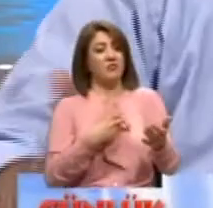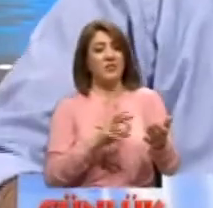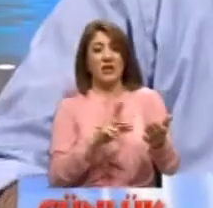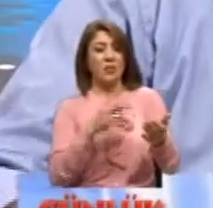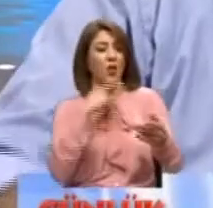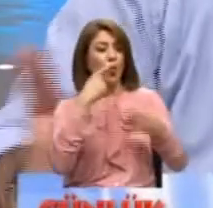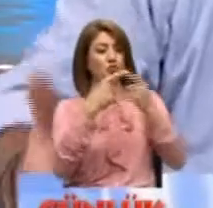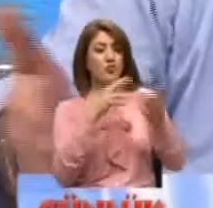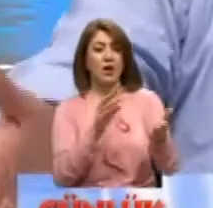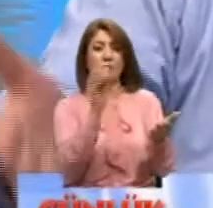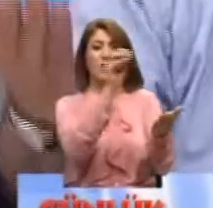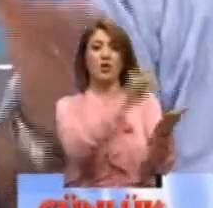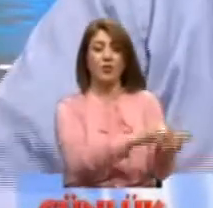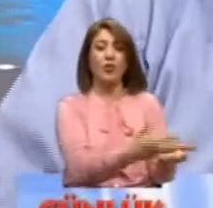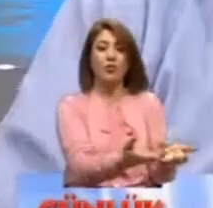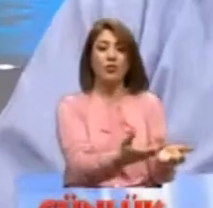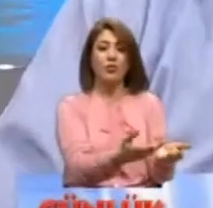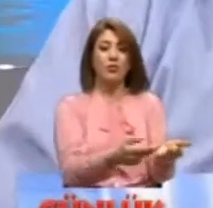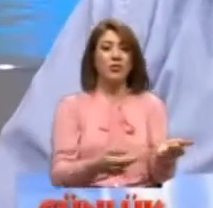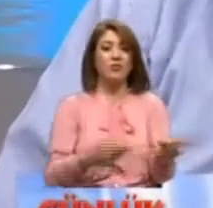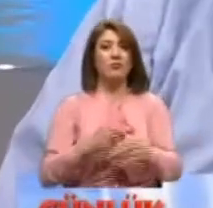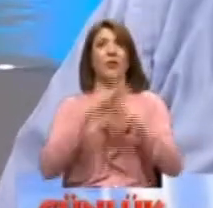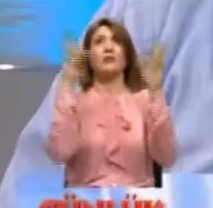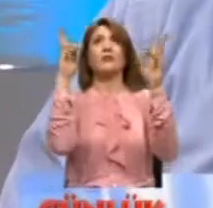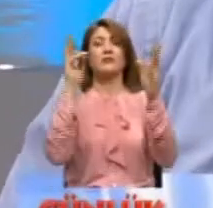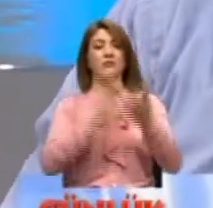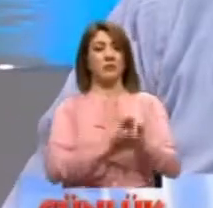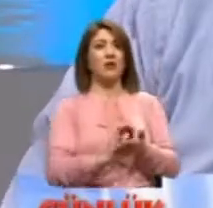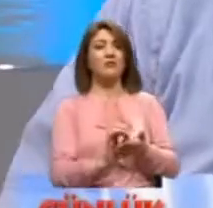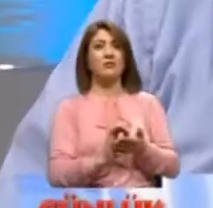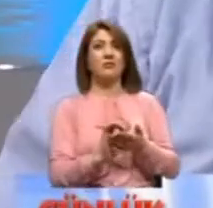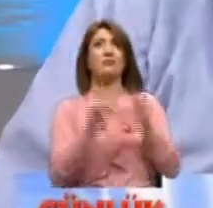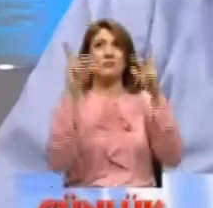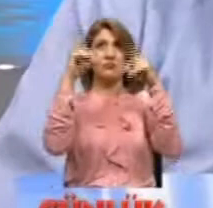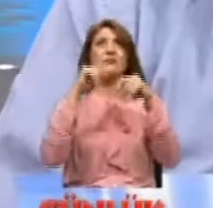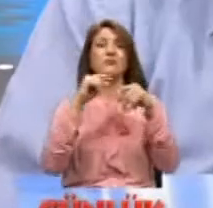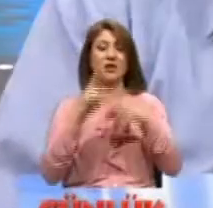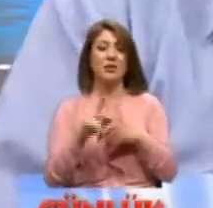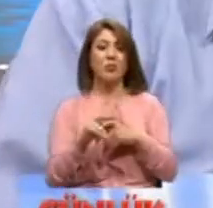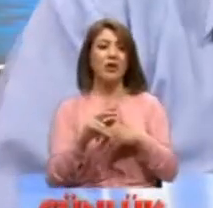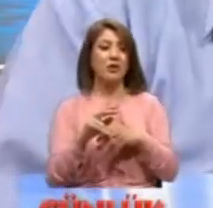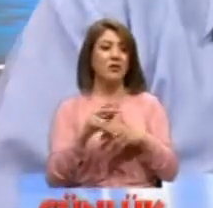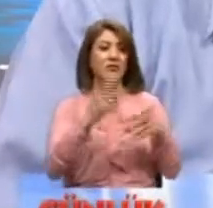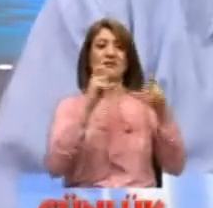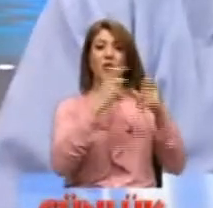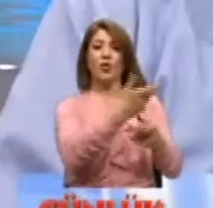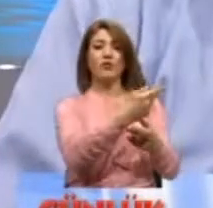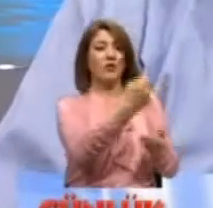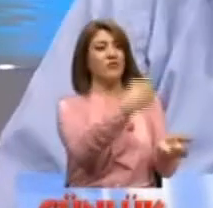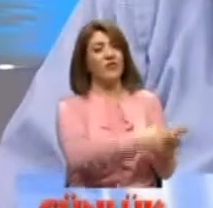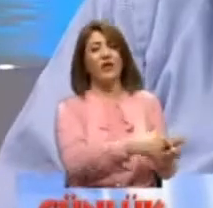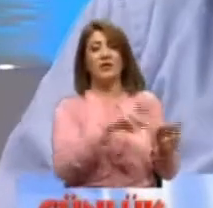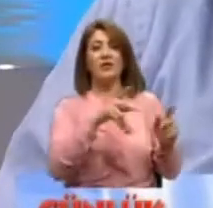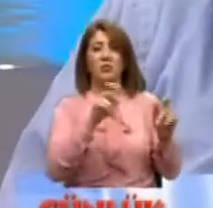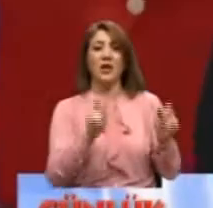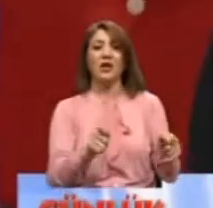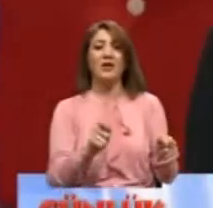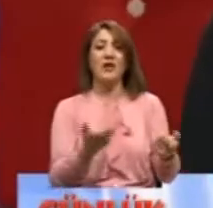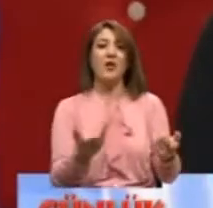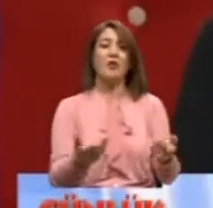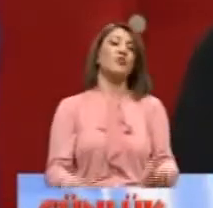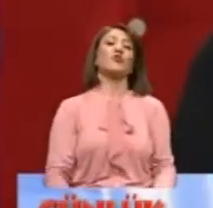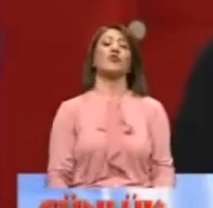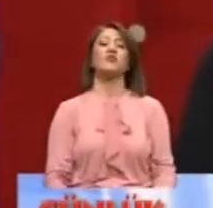kaskoda. Ama gerçekten de köpek dirilip yazmış ölmüş olabilir. Canım benim. Her ihtimalle hazırlıklı olmak lazım. Yönetmeninle senin için bir daha görüşmeyi düşünüyorum.